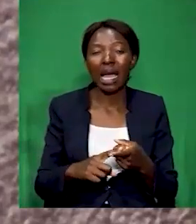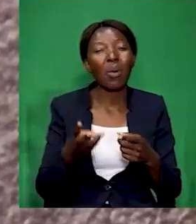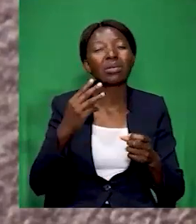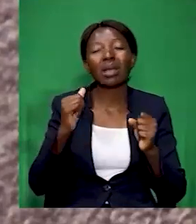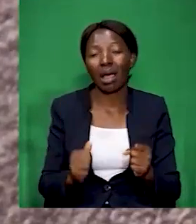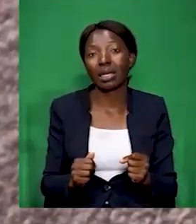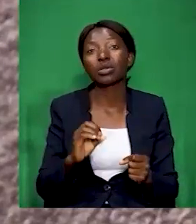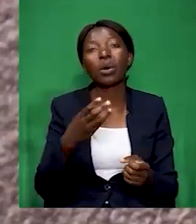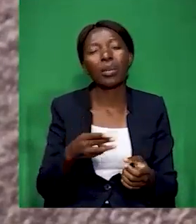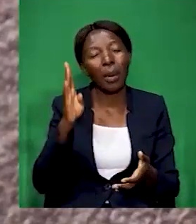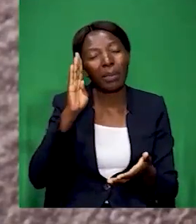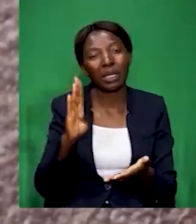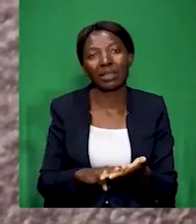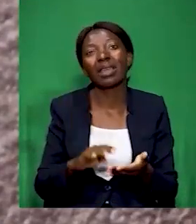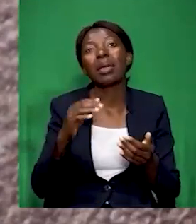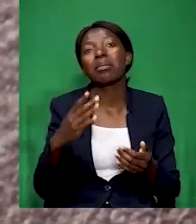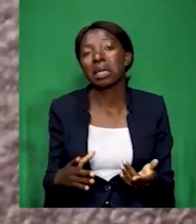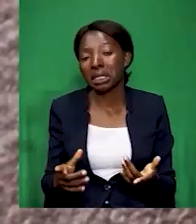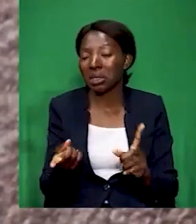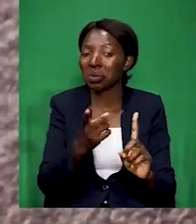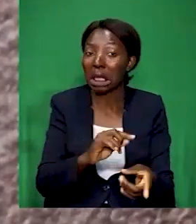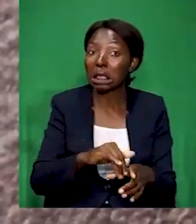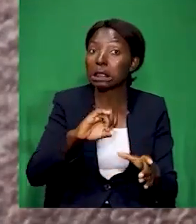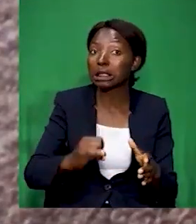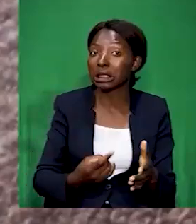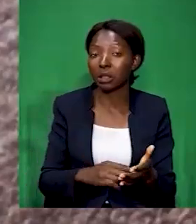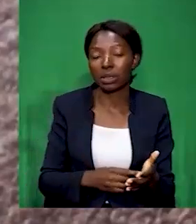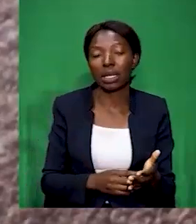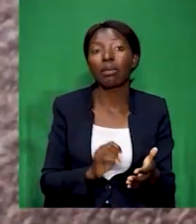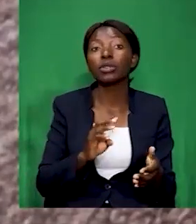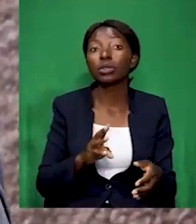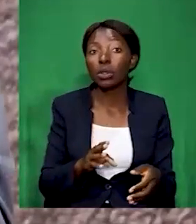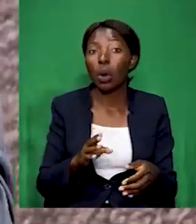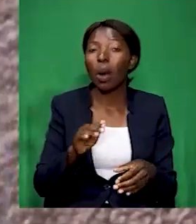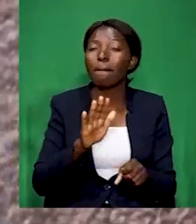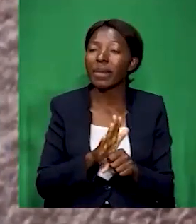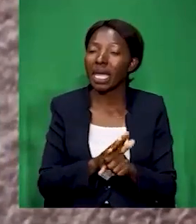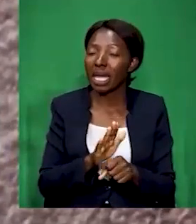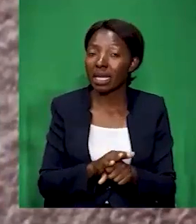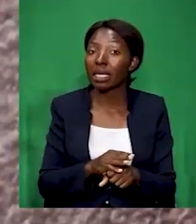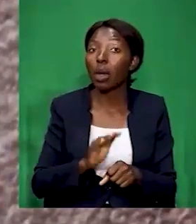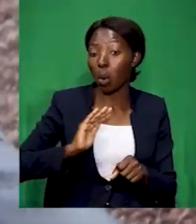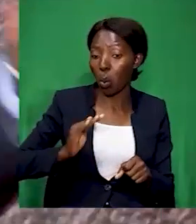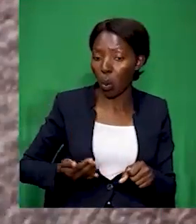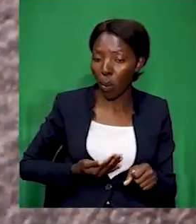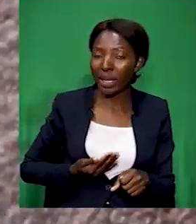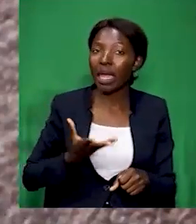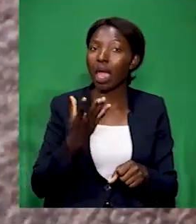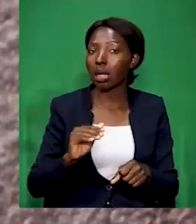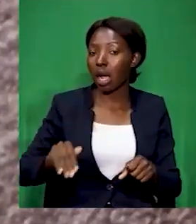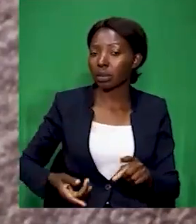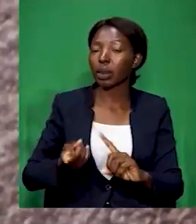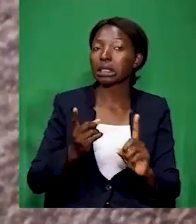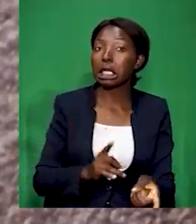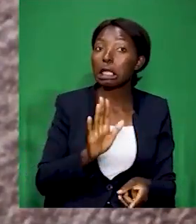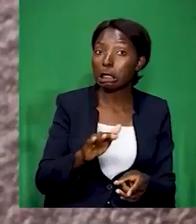kujairika. Saka vanhu vaitenda havo kuti zviri nani tigare taenda Jerusarema. Saka muchana kuti kunonzi chirikadzi zhinji dzaiva dzakawanda